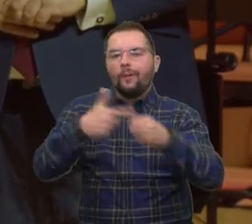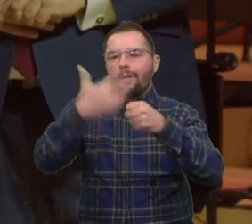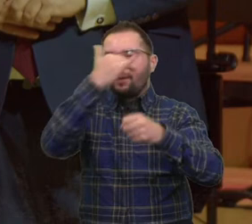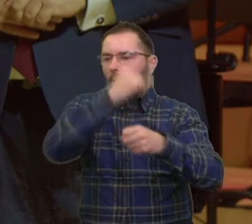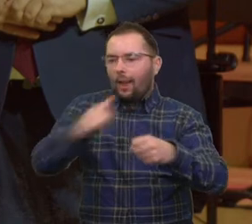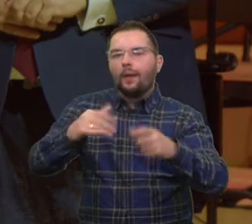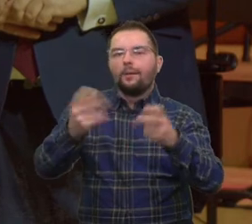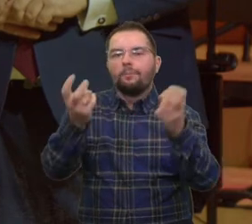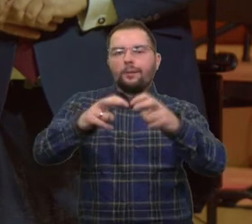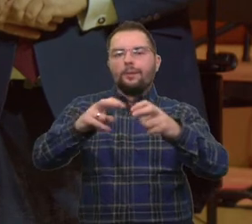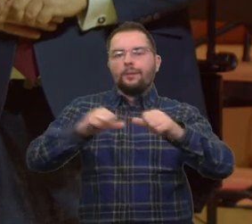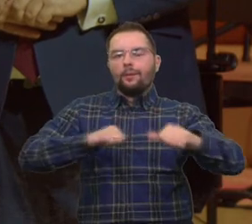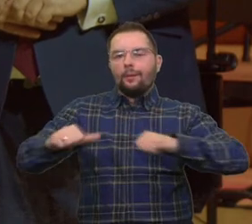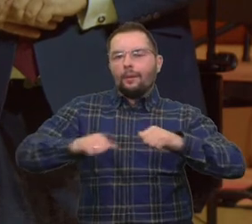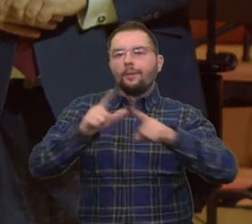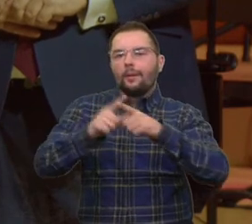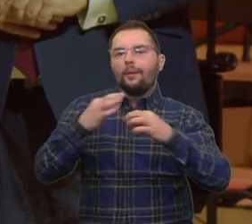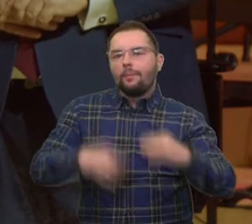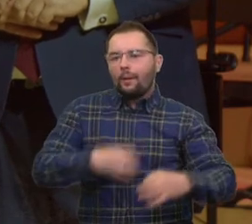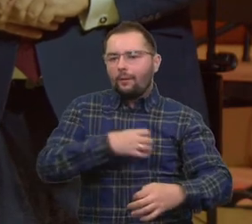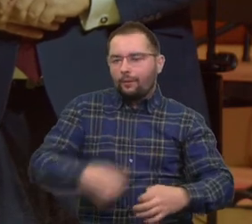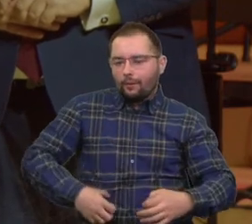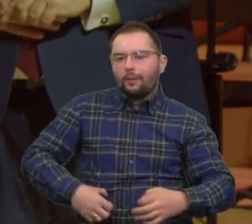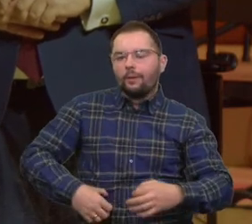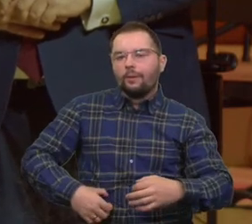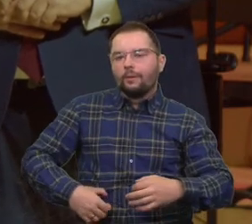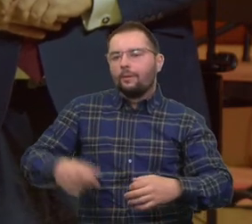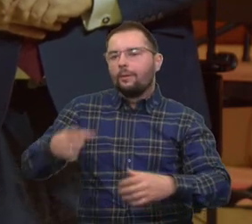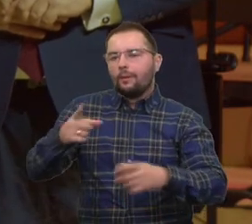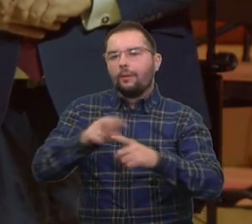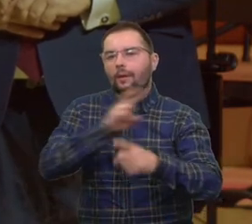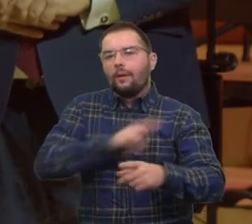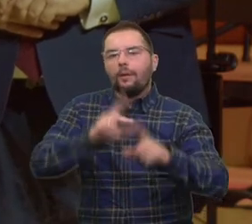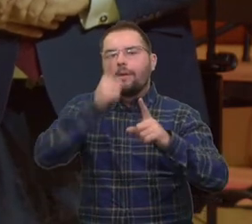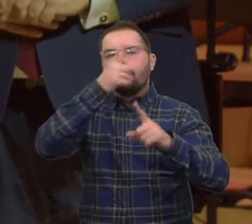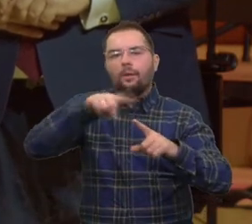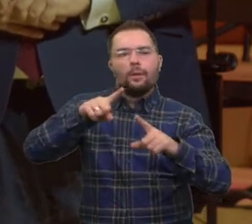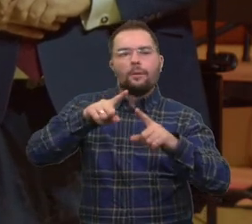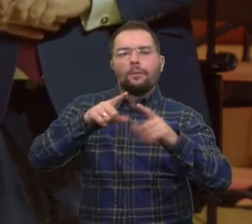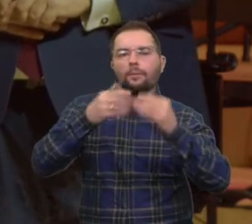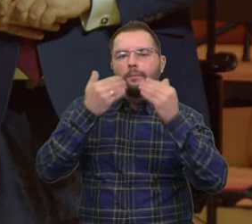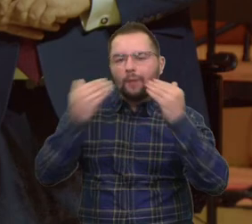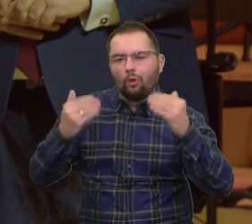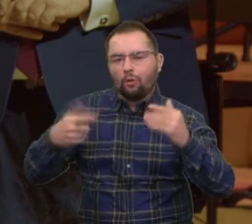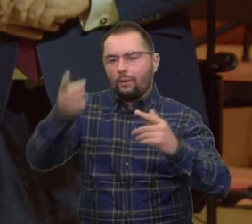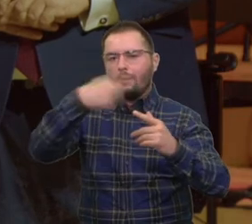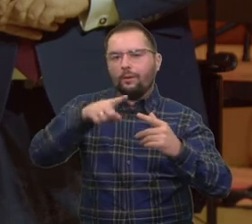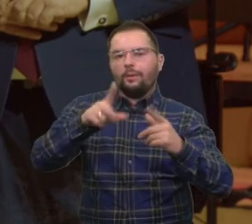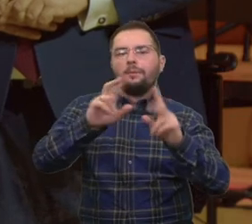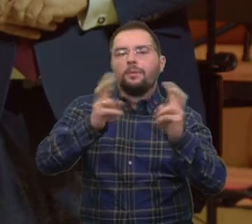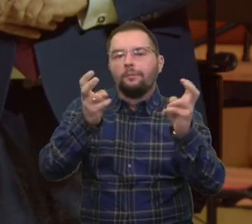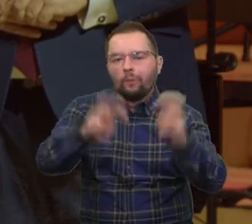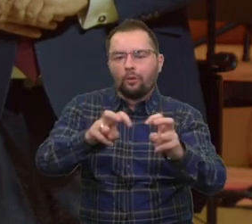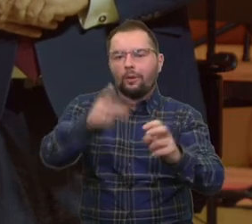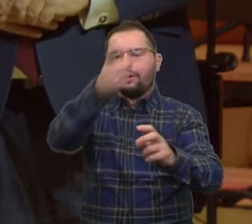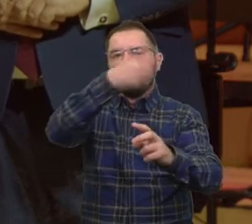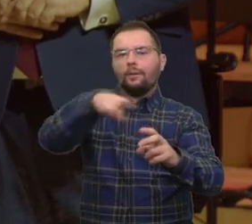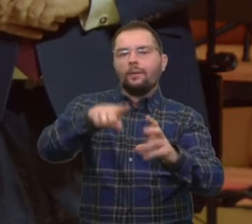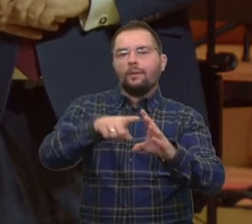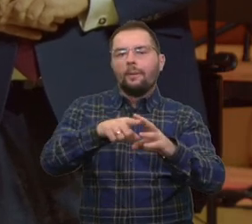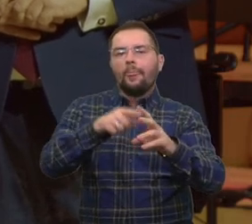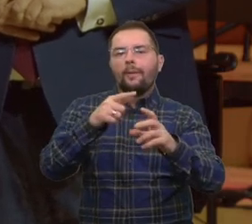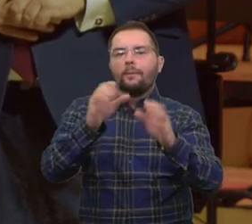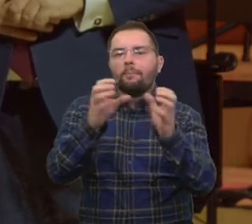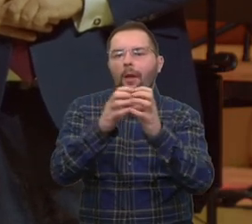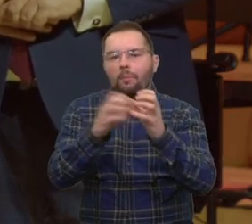lat. Panie marszałku, panie premierze, w imieniu nas wszystkich chciałbym wyrazić słowa uznania za te tworzenie tych